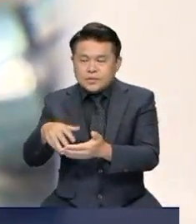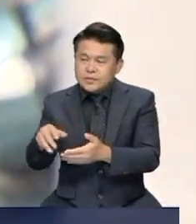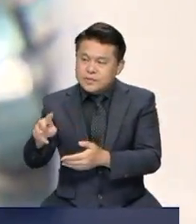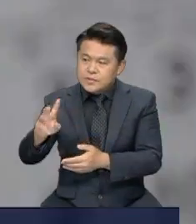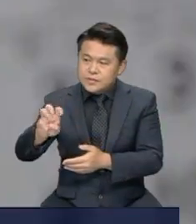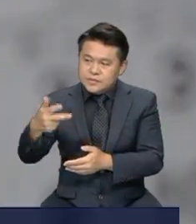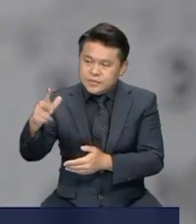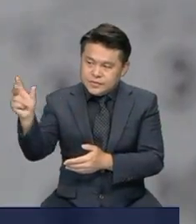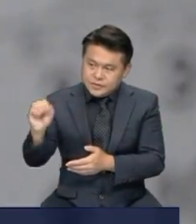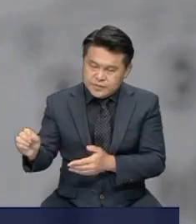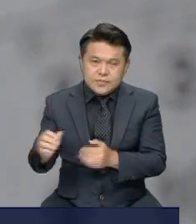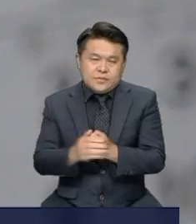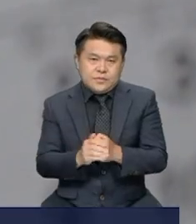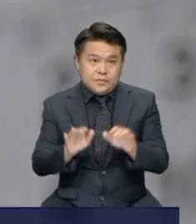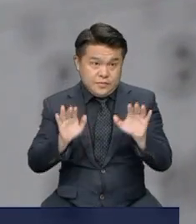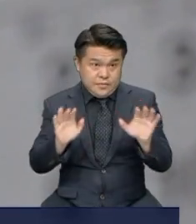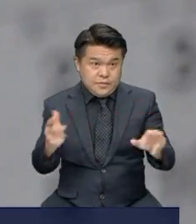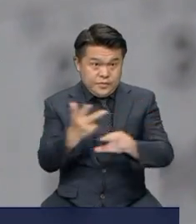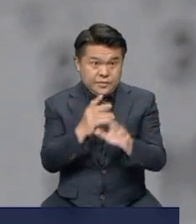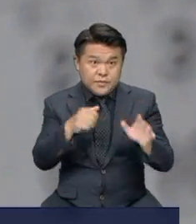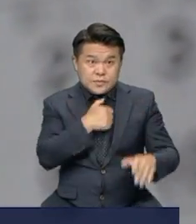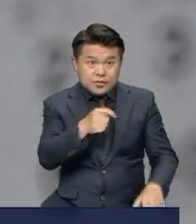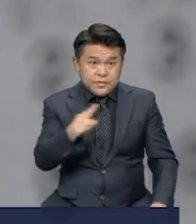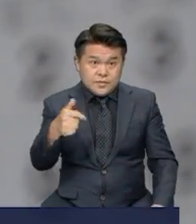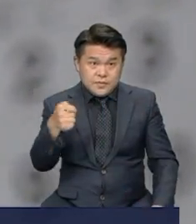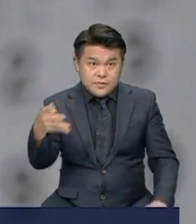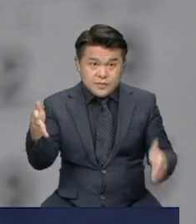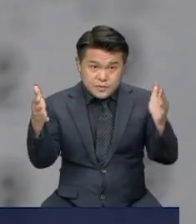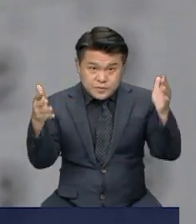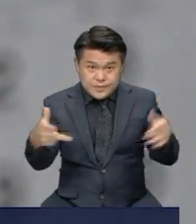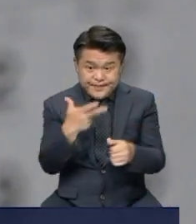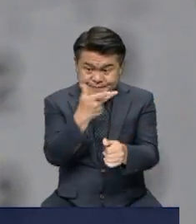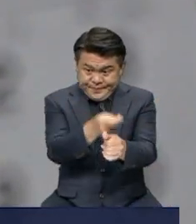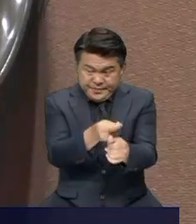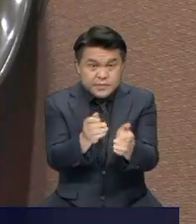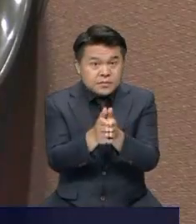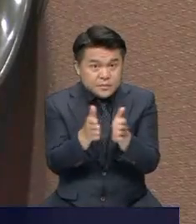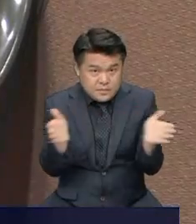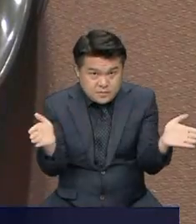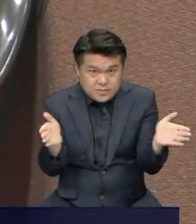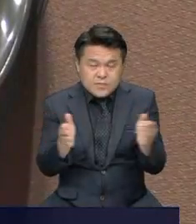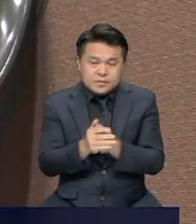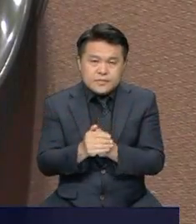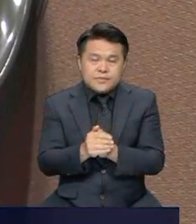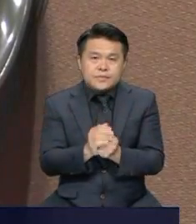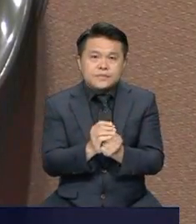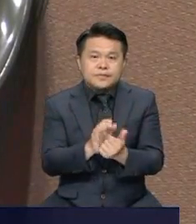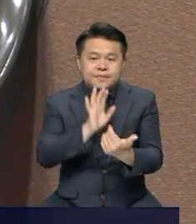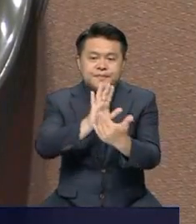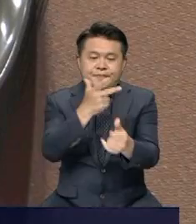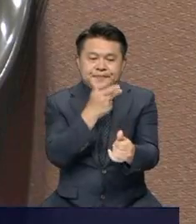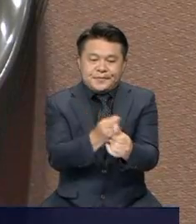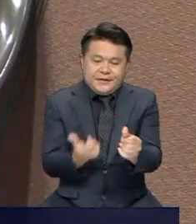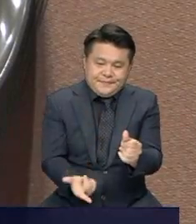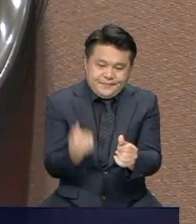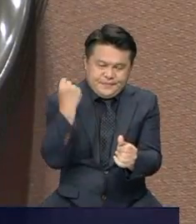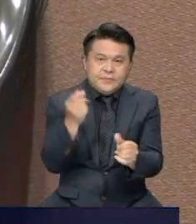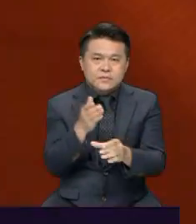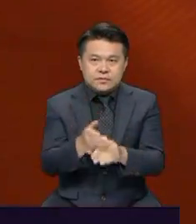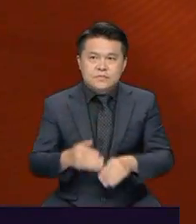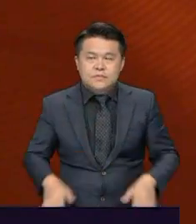정도입니다. 이번 주 50세에서 54세 사이 접종이 시작되면서 백신 접종엔 속도가